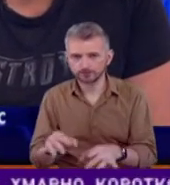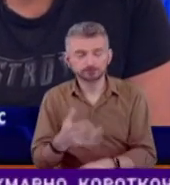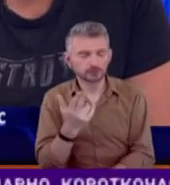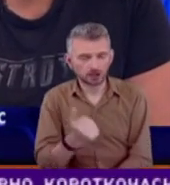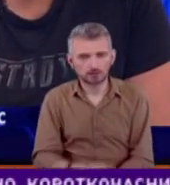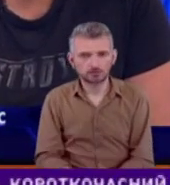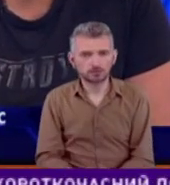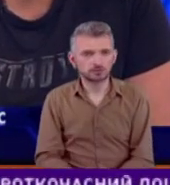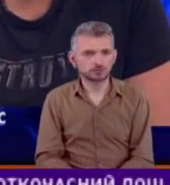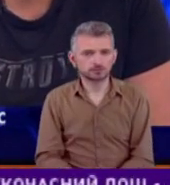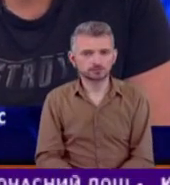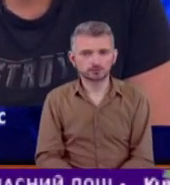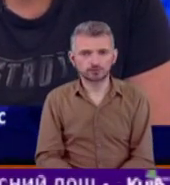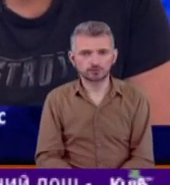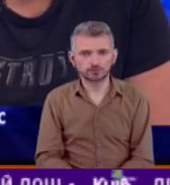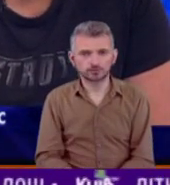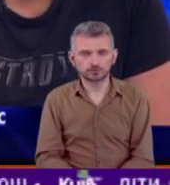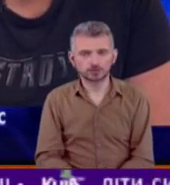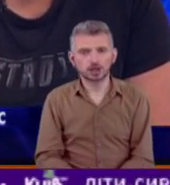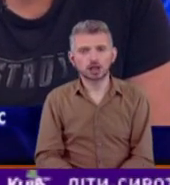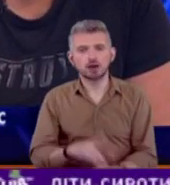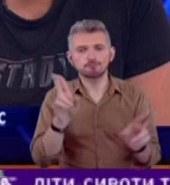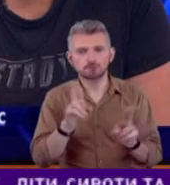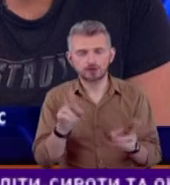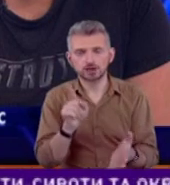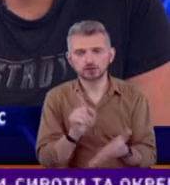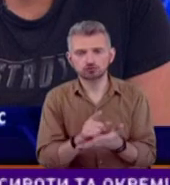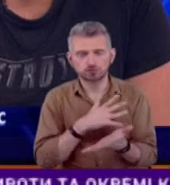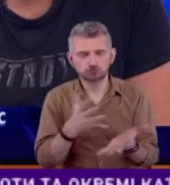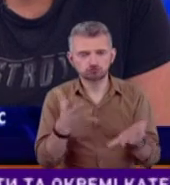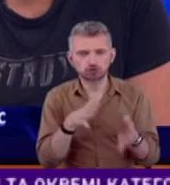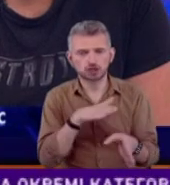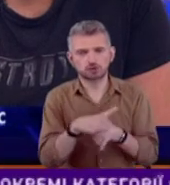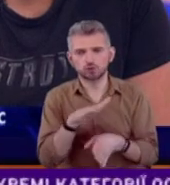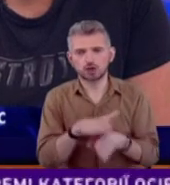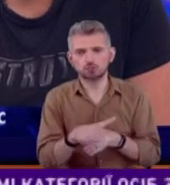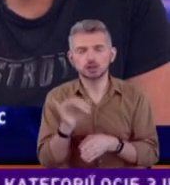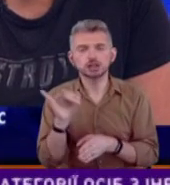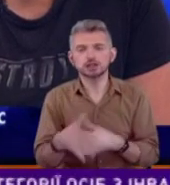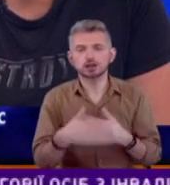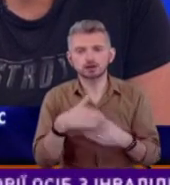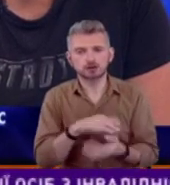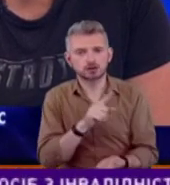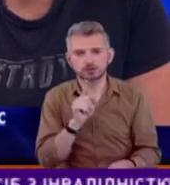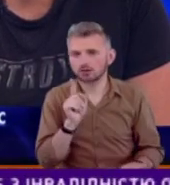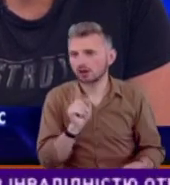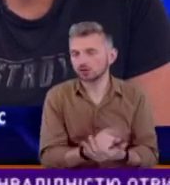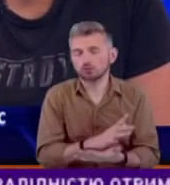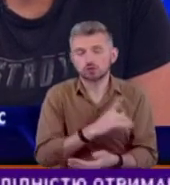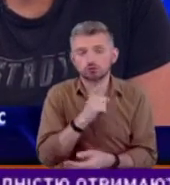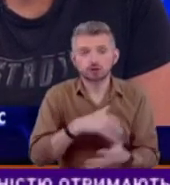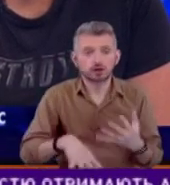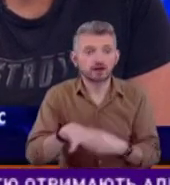Да, без... Правила должны быть четко соблюдаемы, и наказания должны быть, причем ко